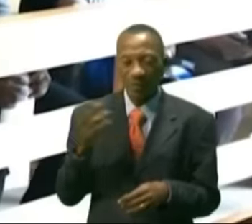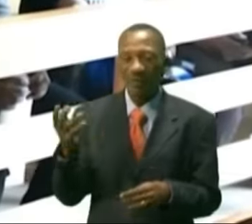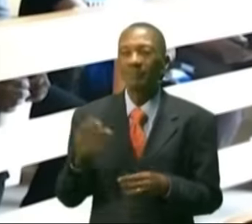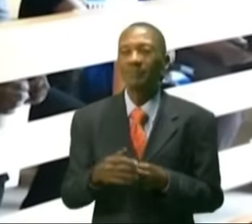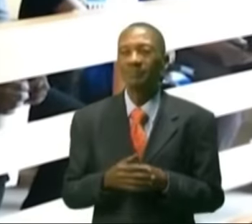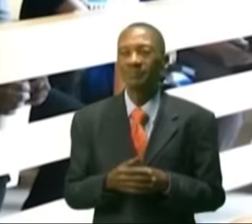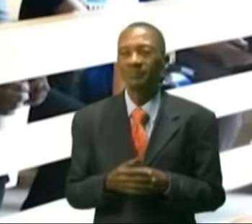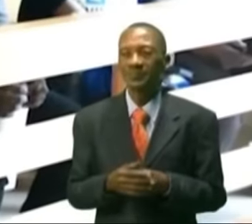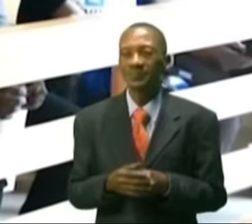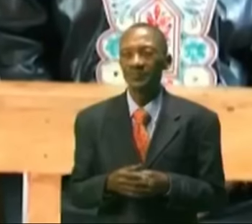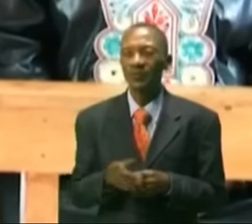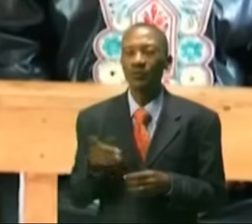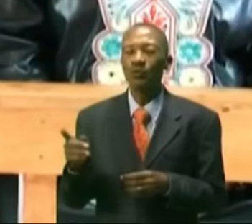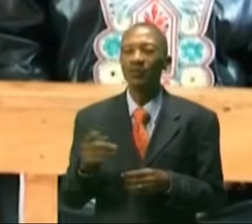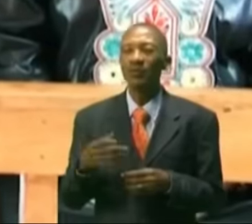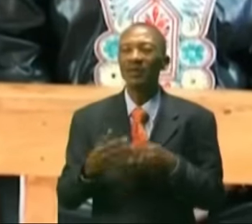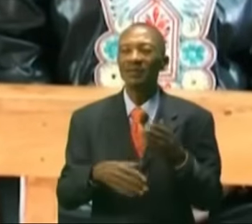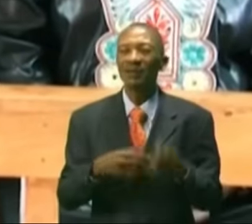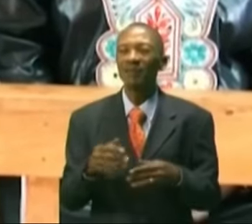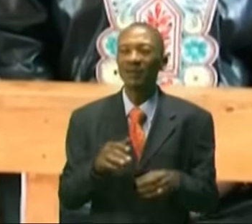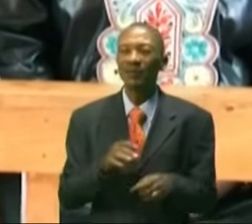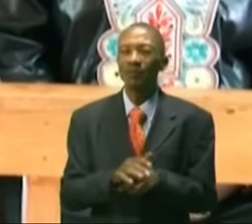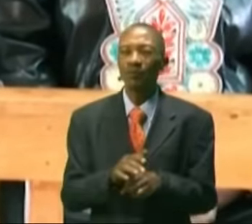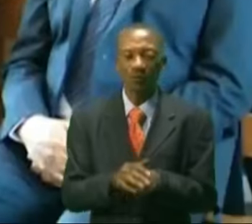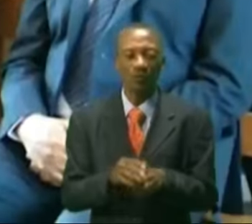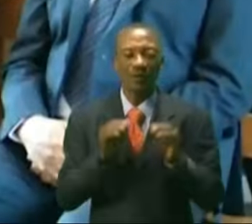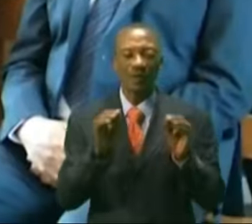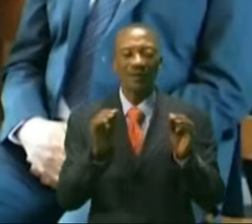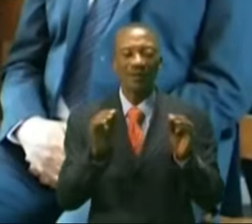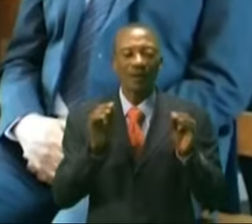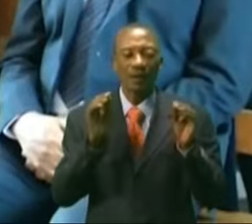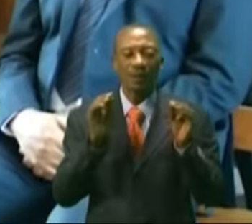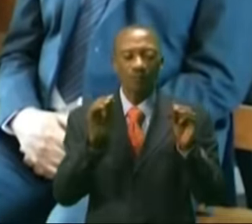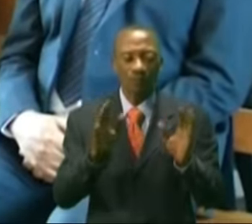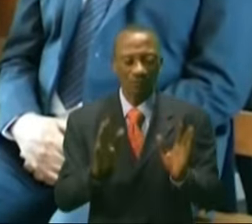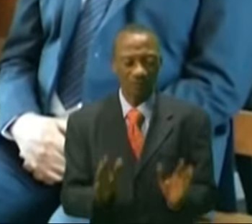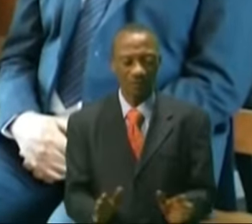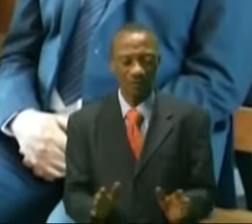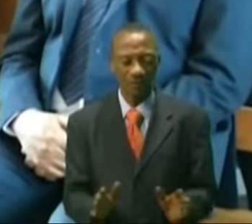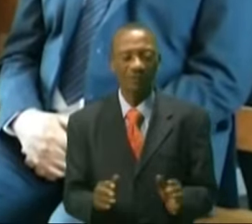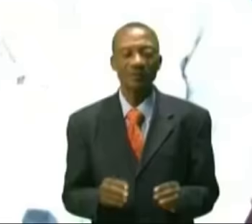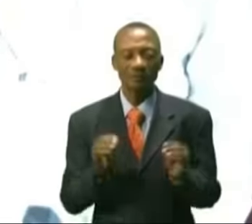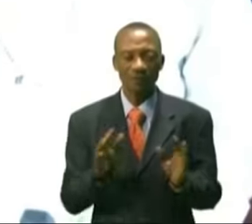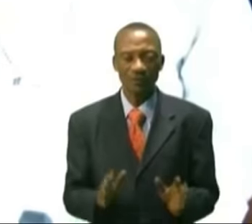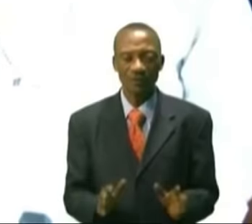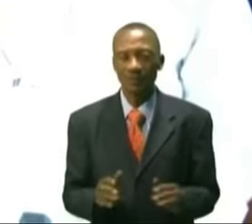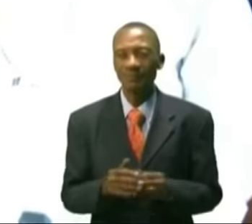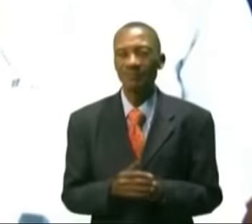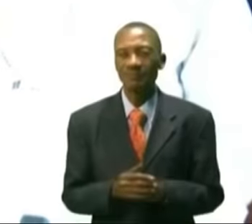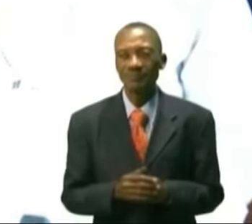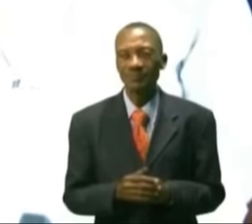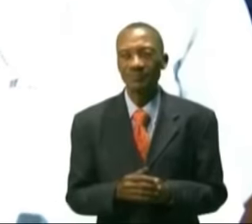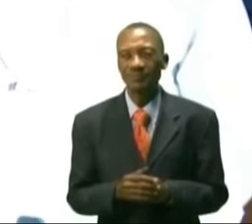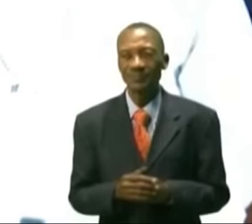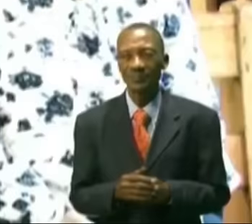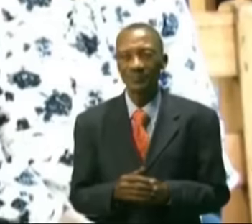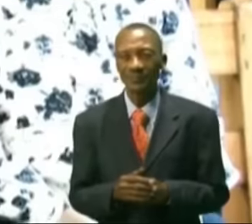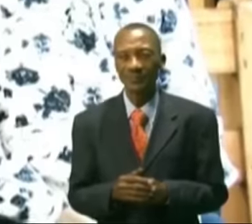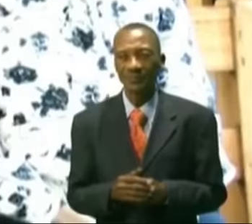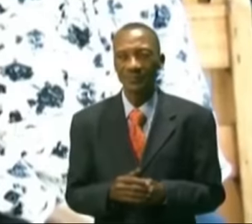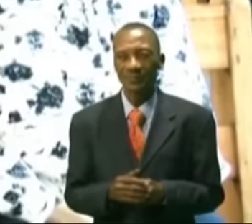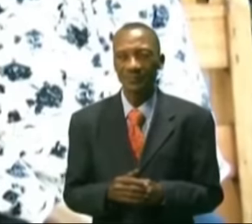est notre seconde famille. Engagé en 2008, l'illustre disparu était chef de section à la